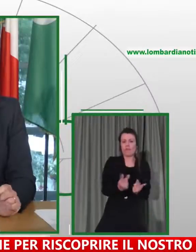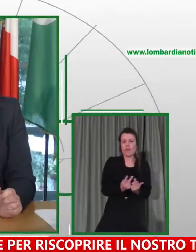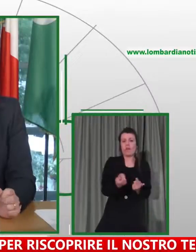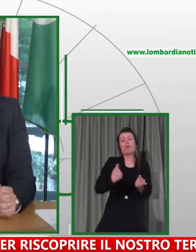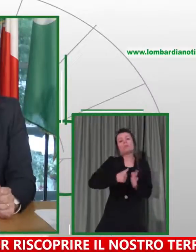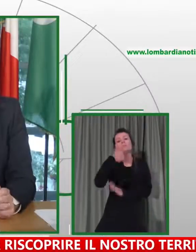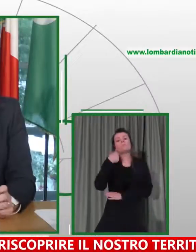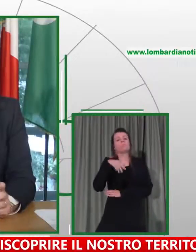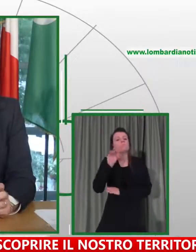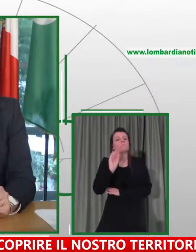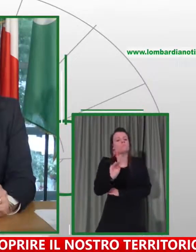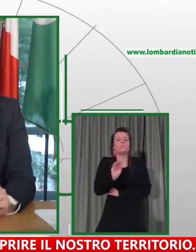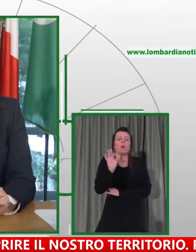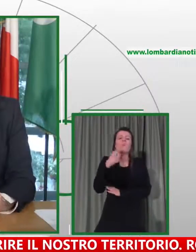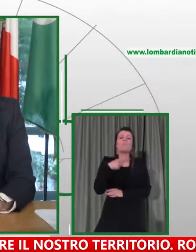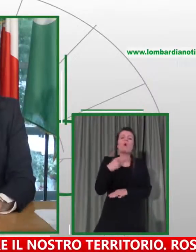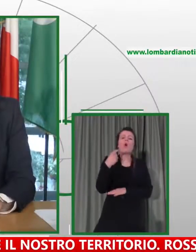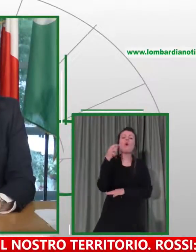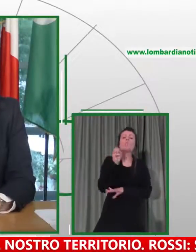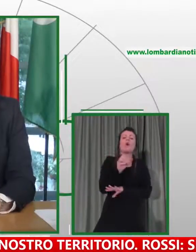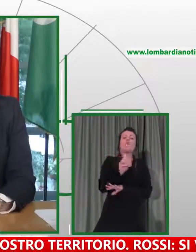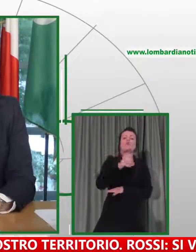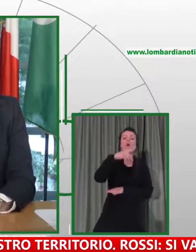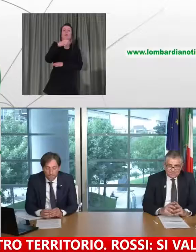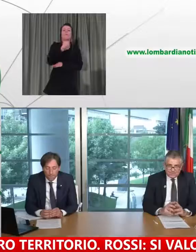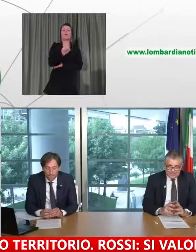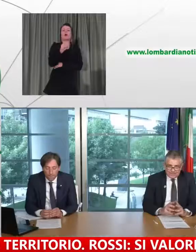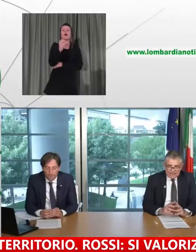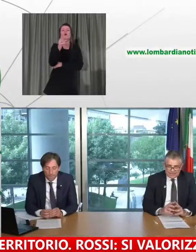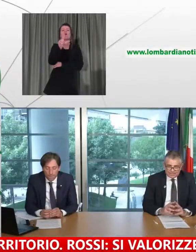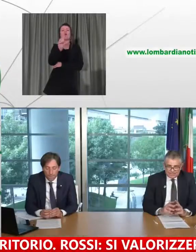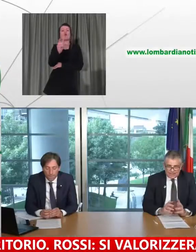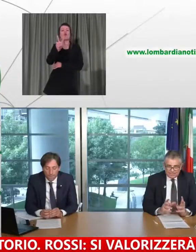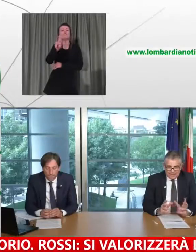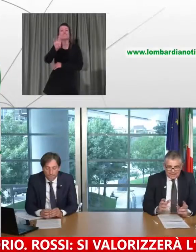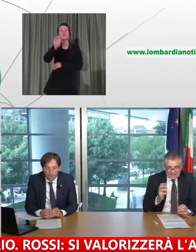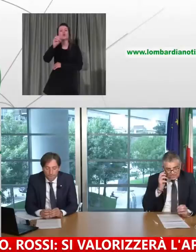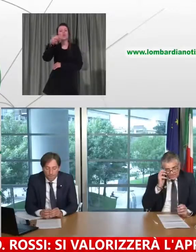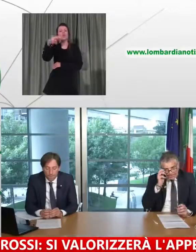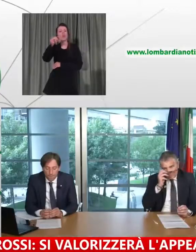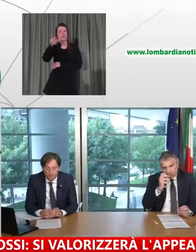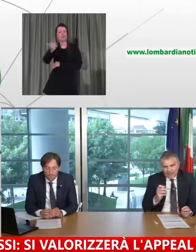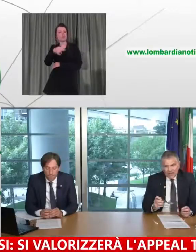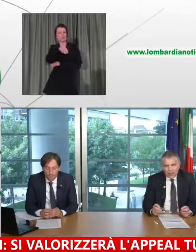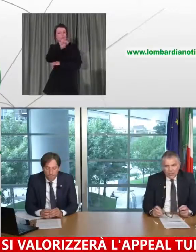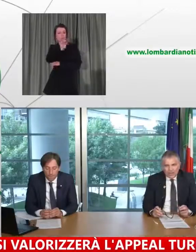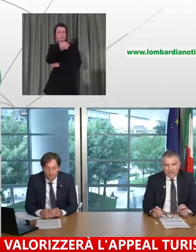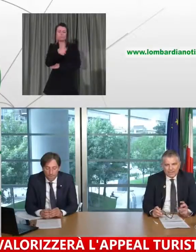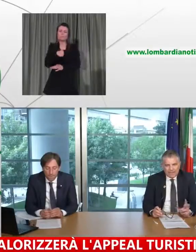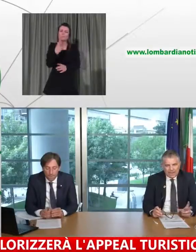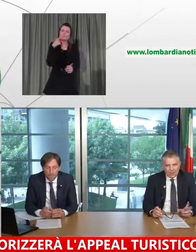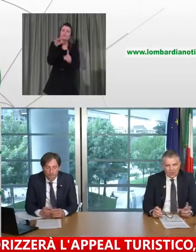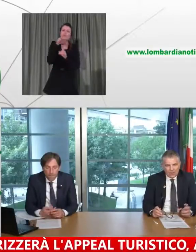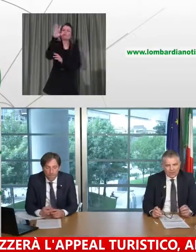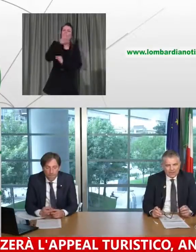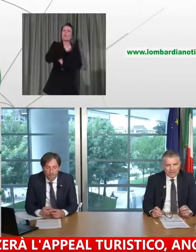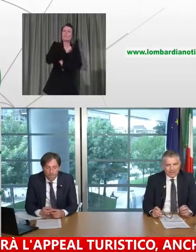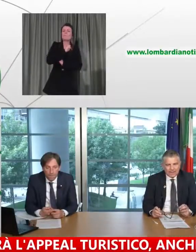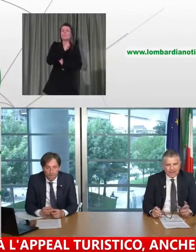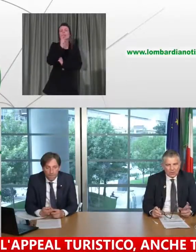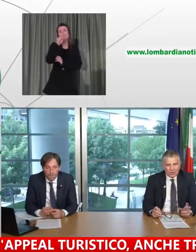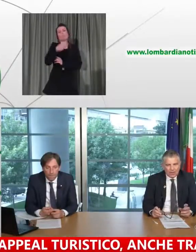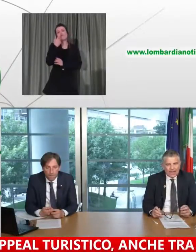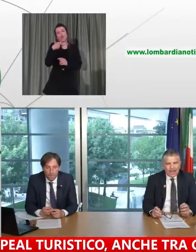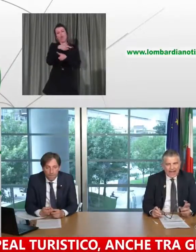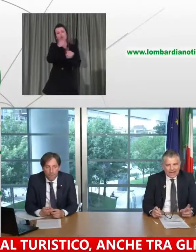al professor Paolo Veronesi per capire e per far capire come l'impegno